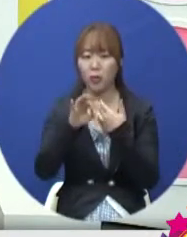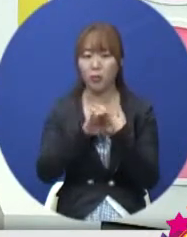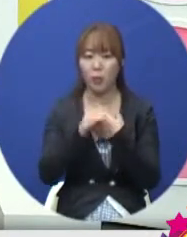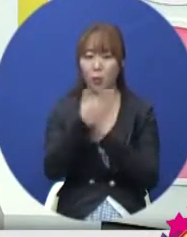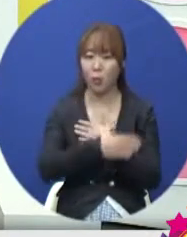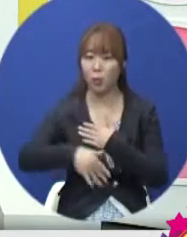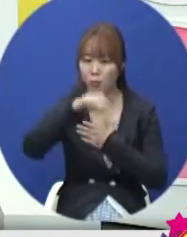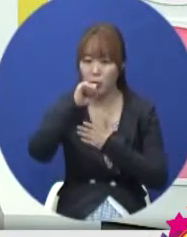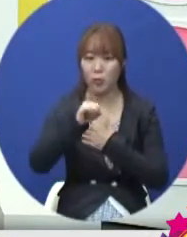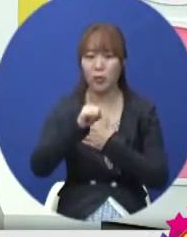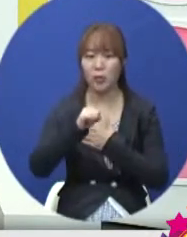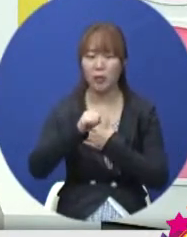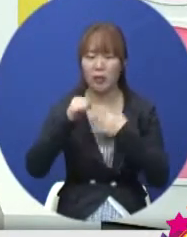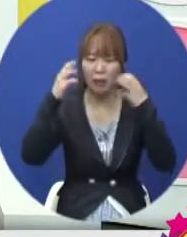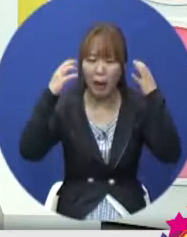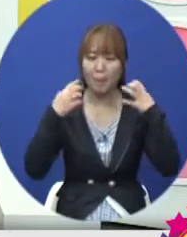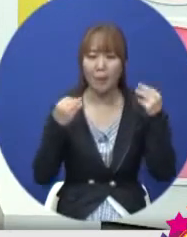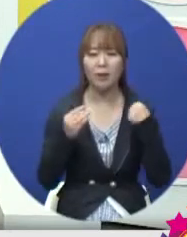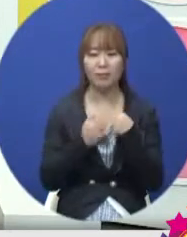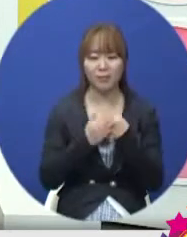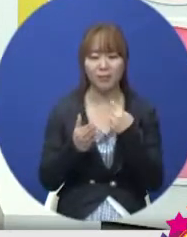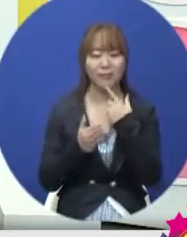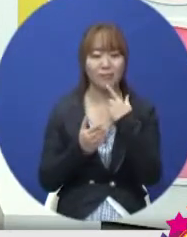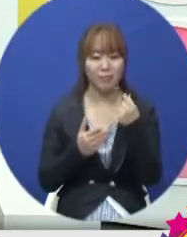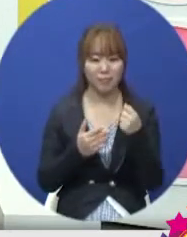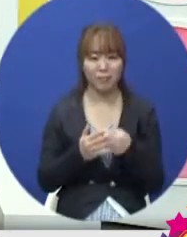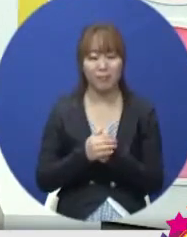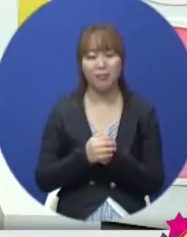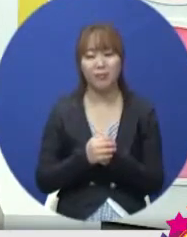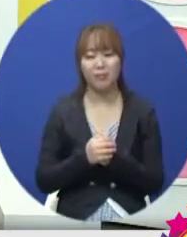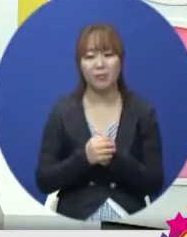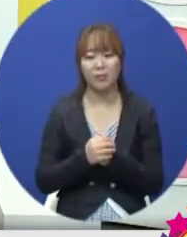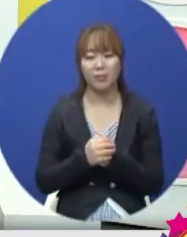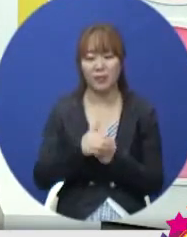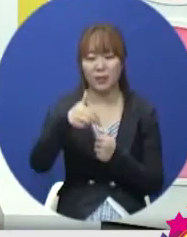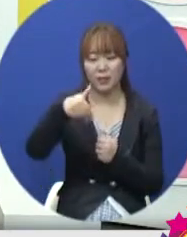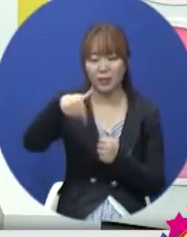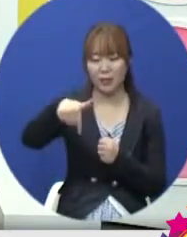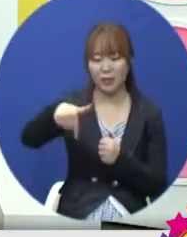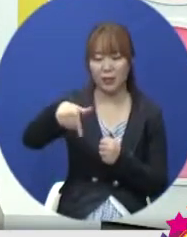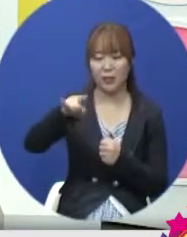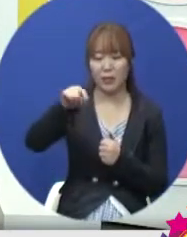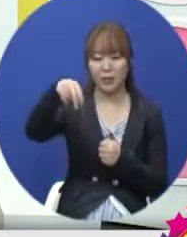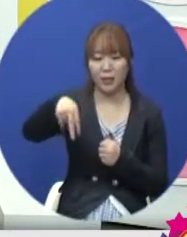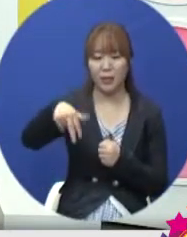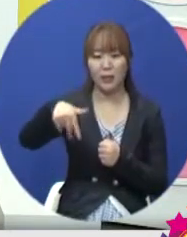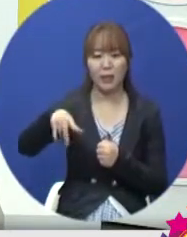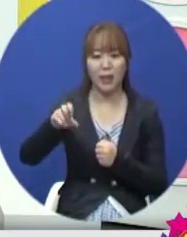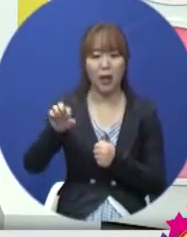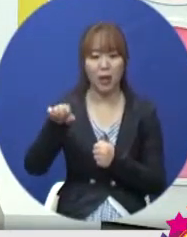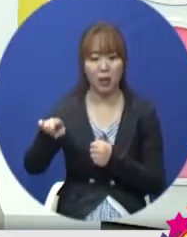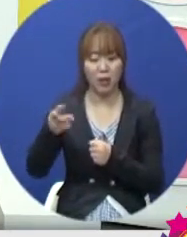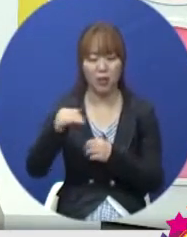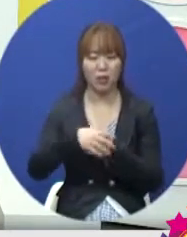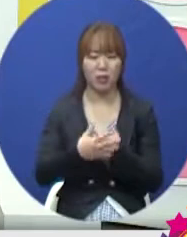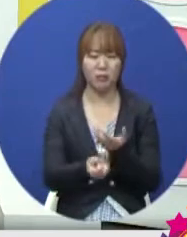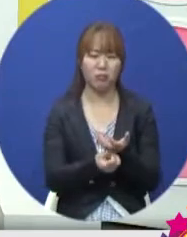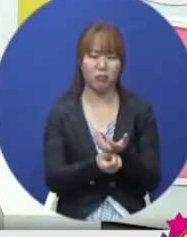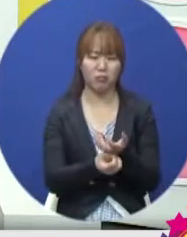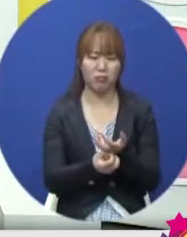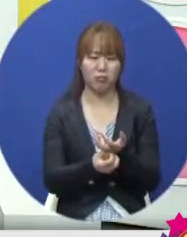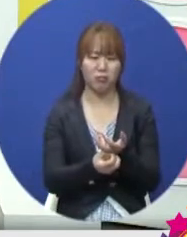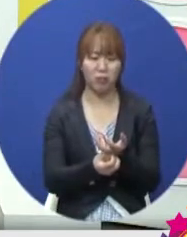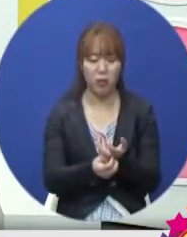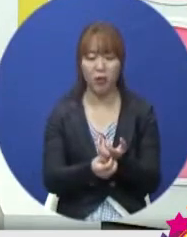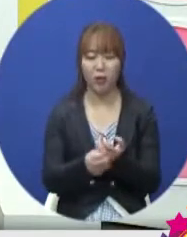또 좋잖아요. 땀 많이 흘리니까. 그렇죠. 예. 이게 이제 저 이 갯장어라 그래요. 하모를. 예. 그래서 갯장어를 푹 과서